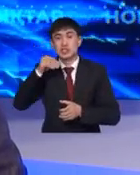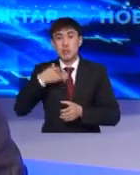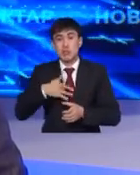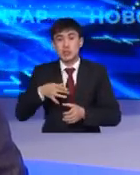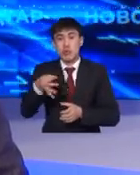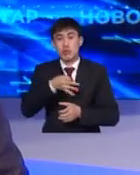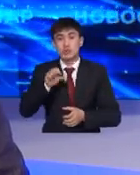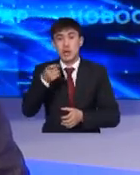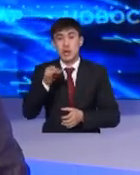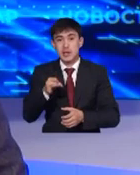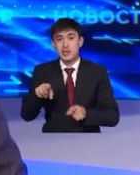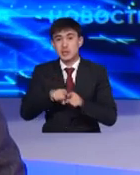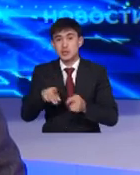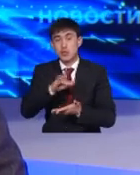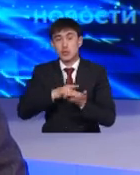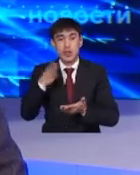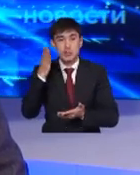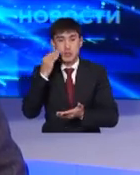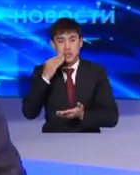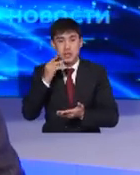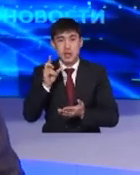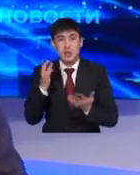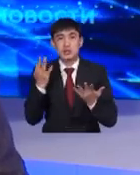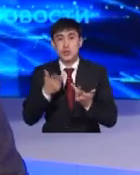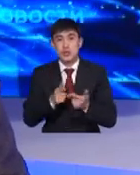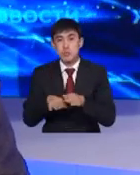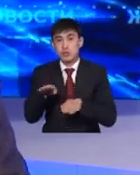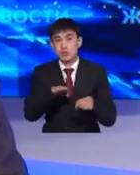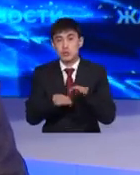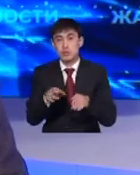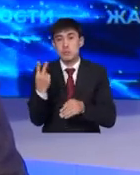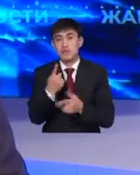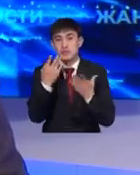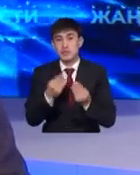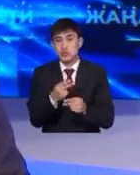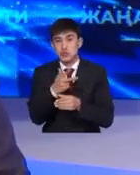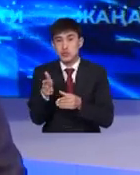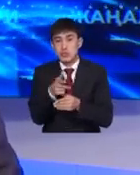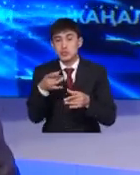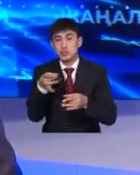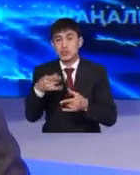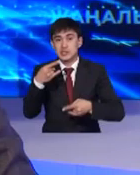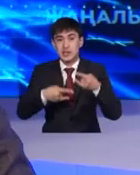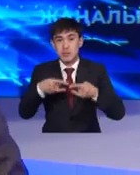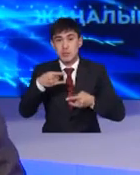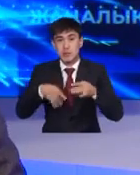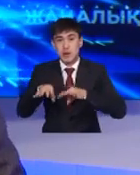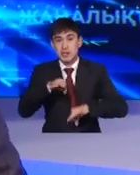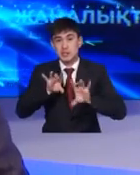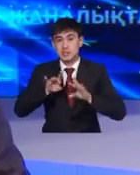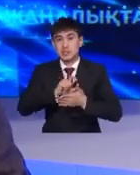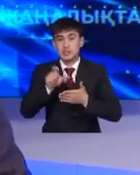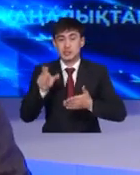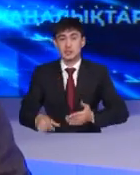и области Абай, а также из города Алматы. О том, насколько продуктивным был первый день съемок республиканского телепроекта, расскажет